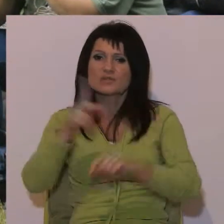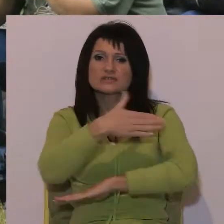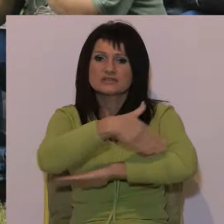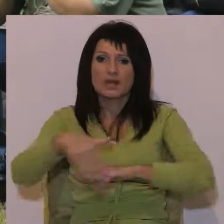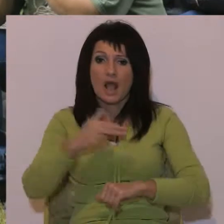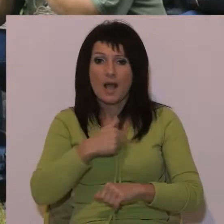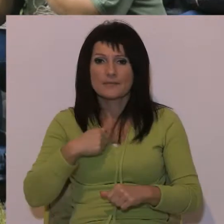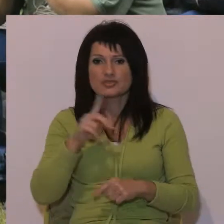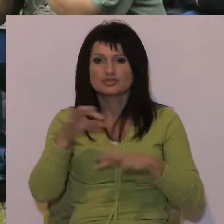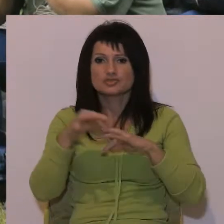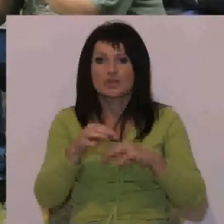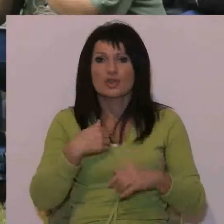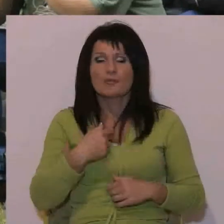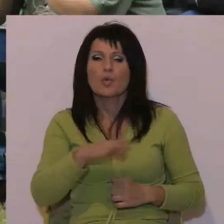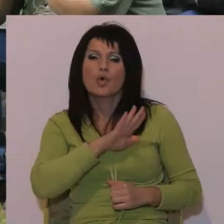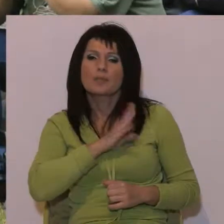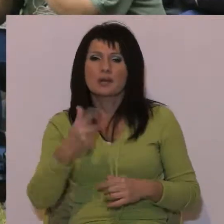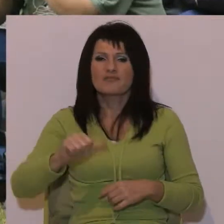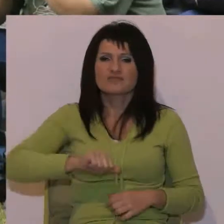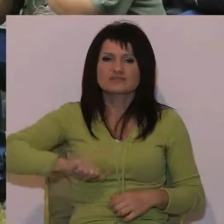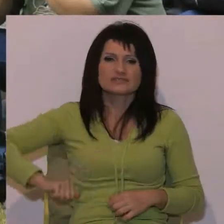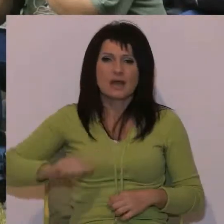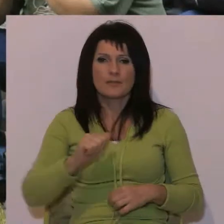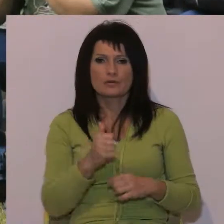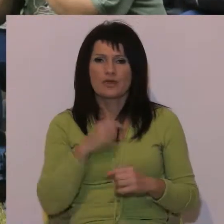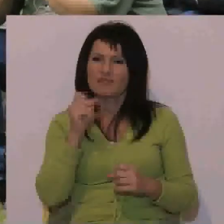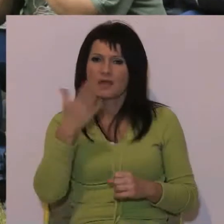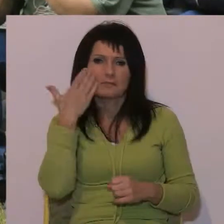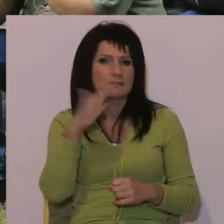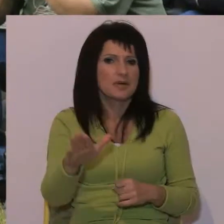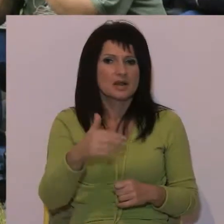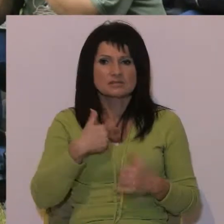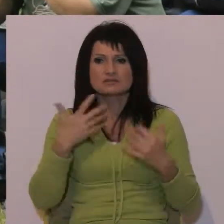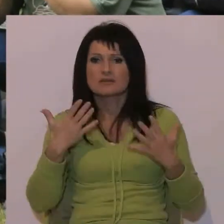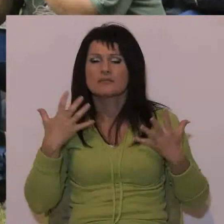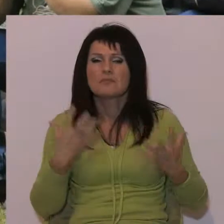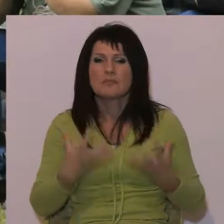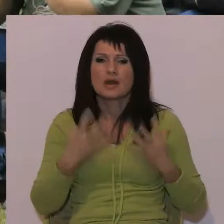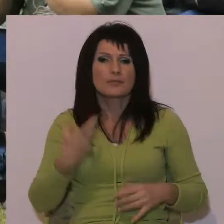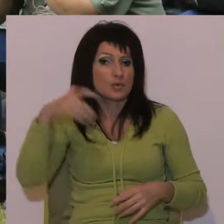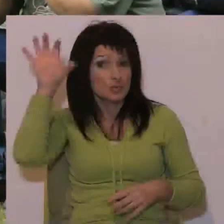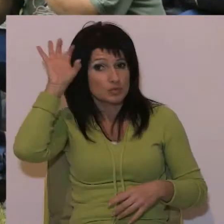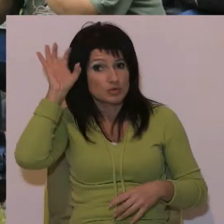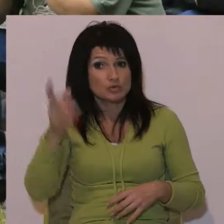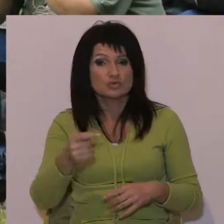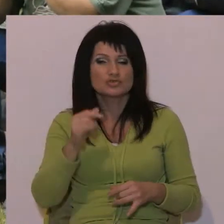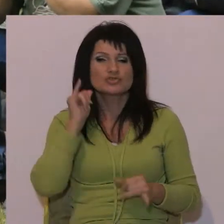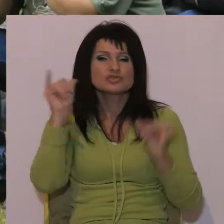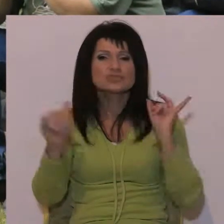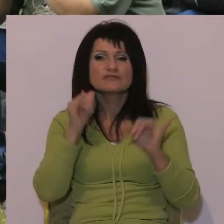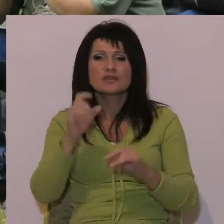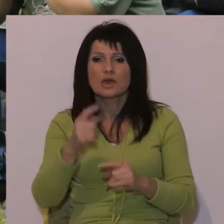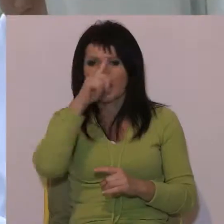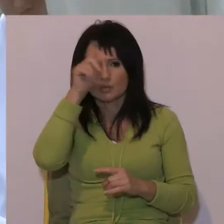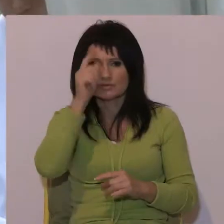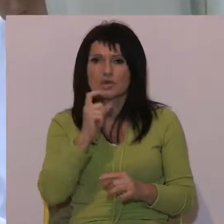a my z żoną umieramy w samotności. Tak bardzo pragniemy usłyszeć dźwięk ludzkiego